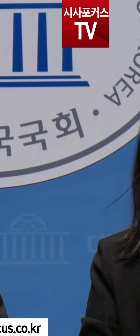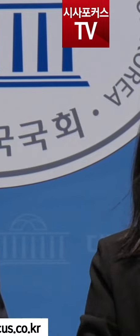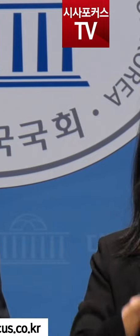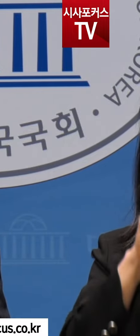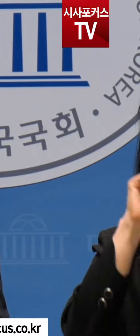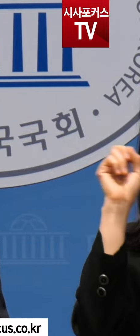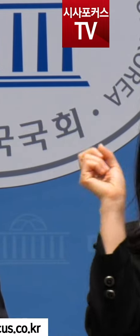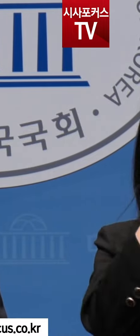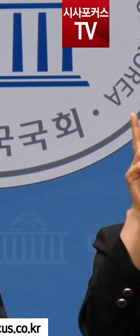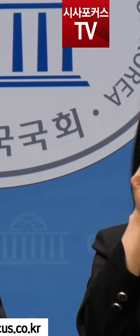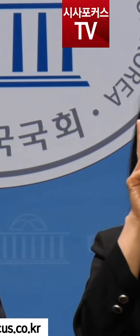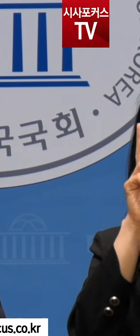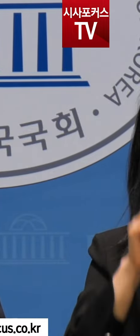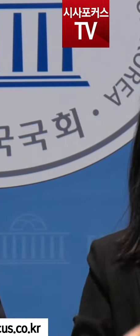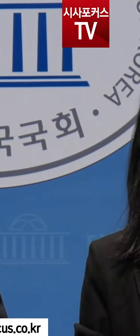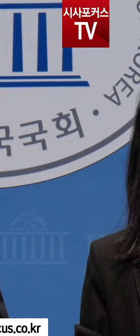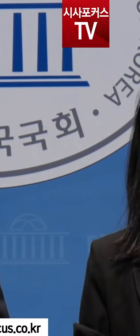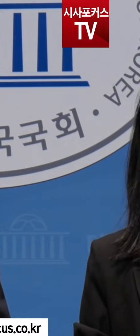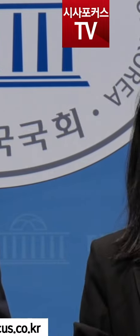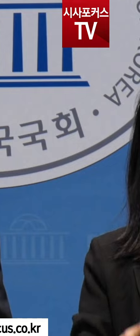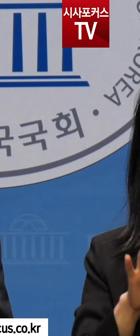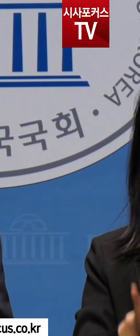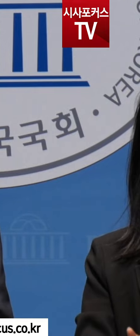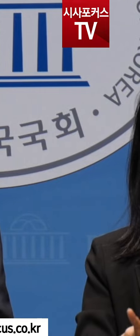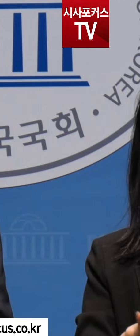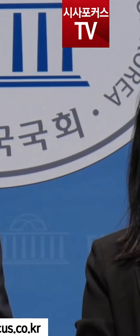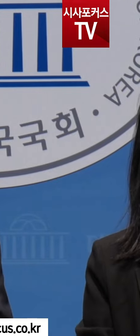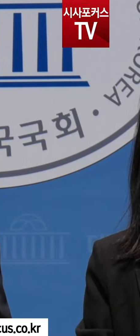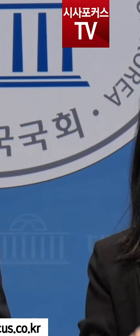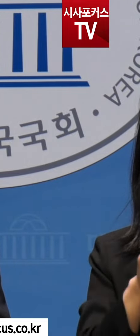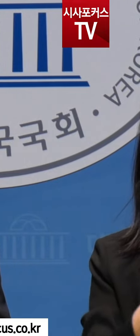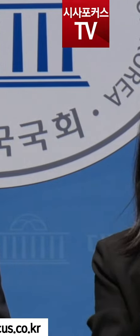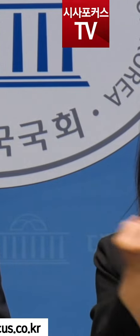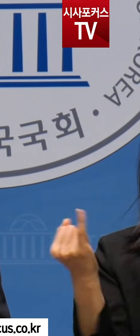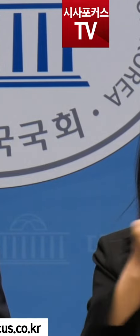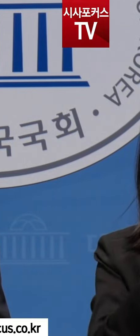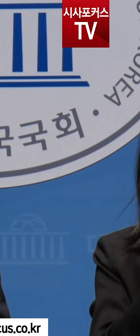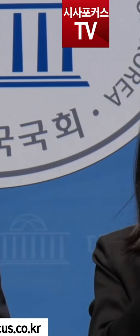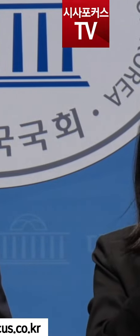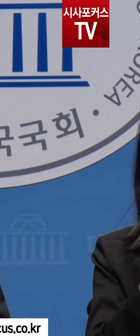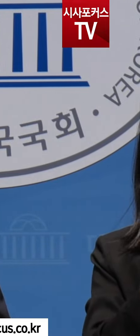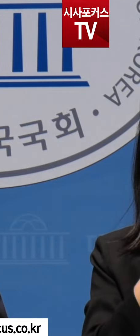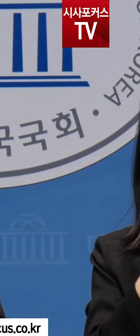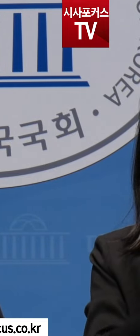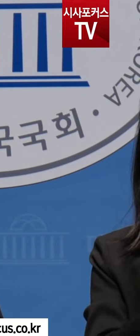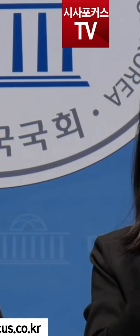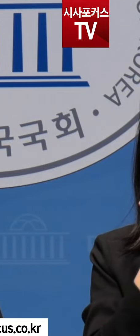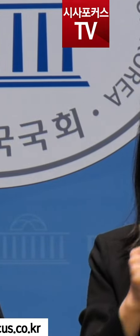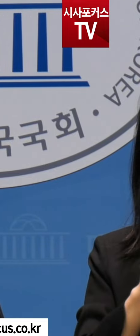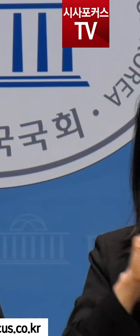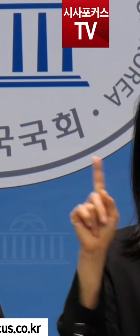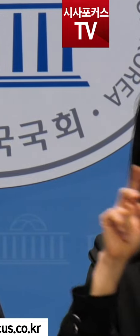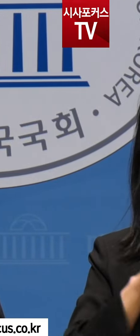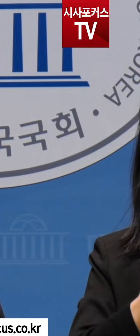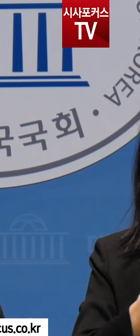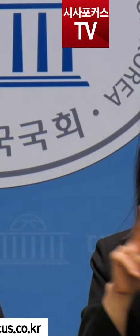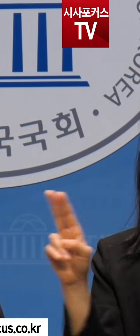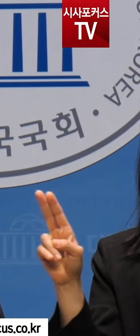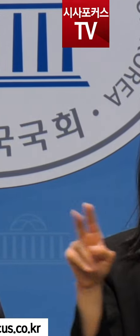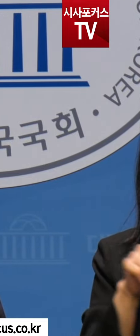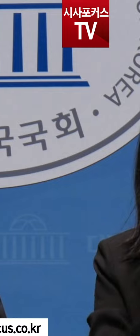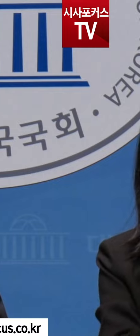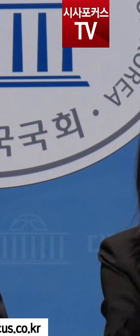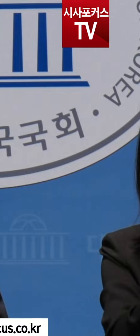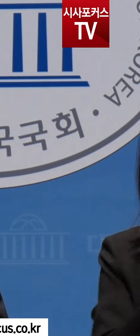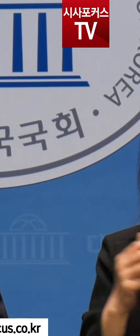이것을 처리하겠다고 하는 것은 국회에 대한 모독행위에 가까울 정도의